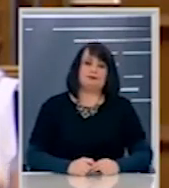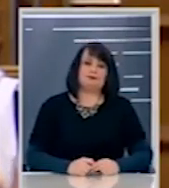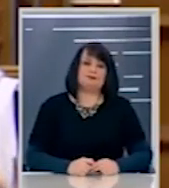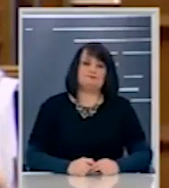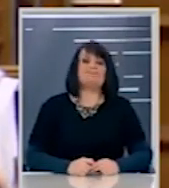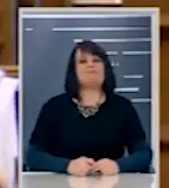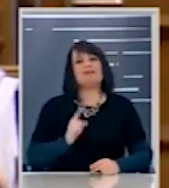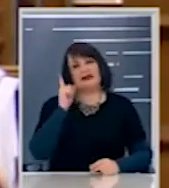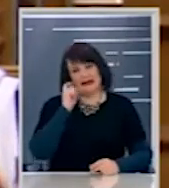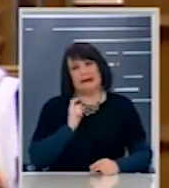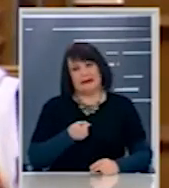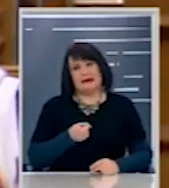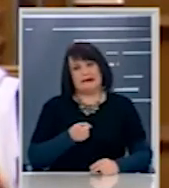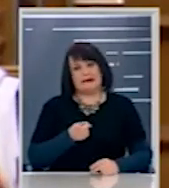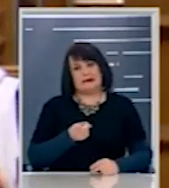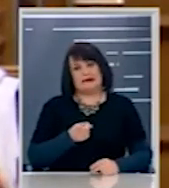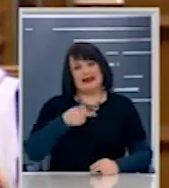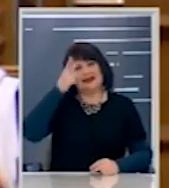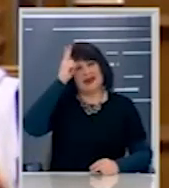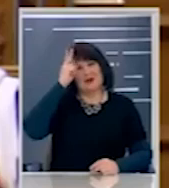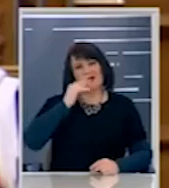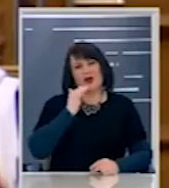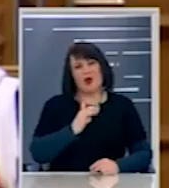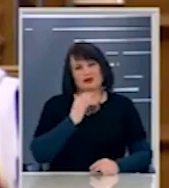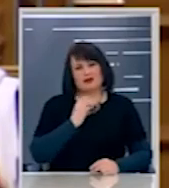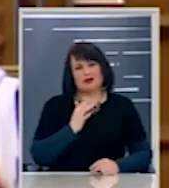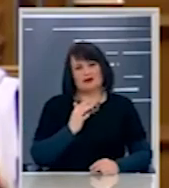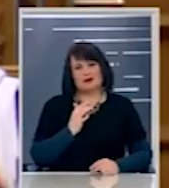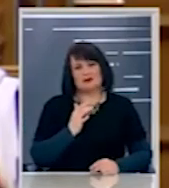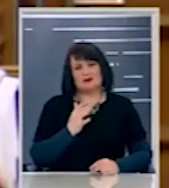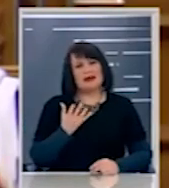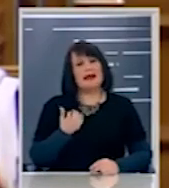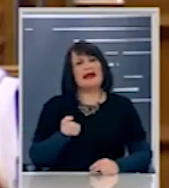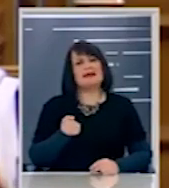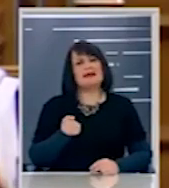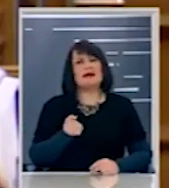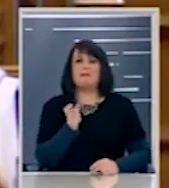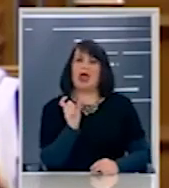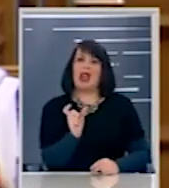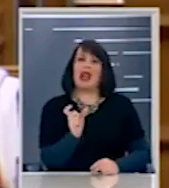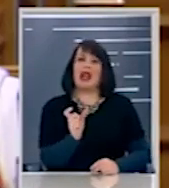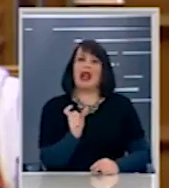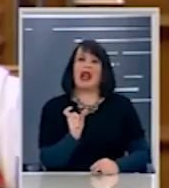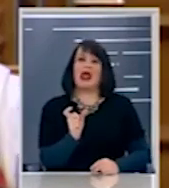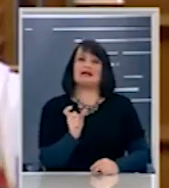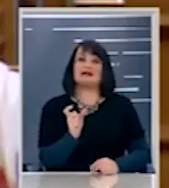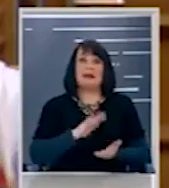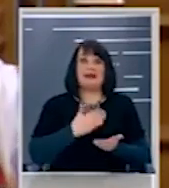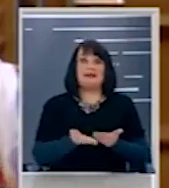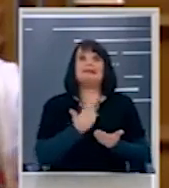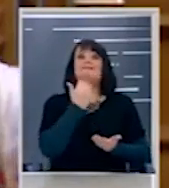Ξέρετε, η γερμανική γλώσσα έχει μία λέξη που είναι αμετάφραστη στα ελληνικά.